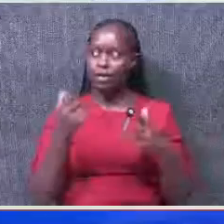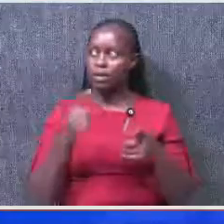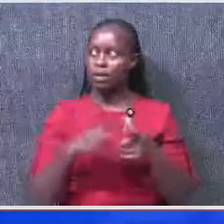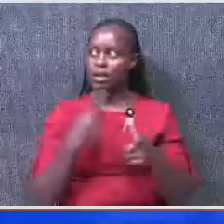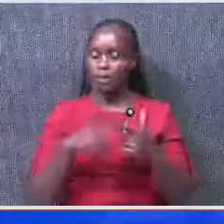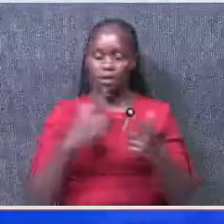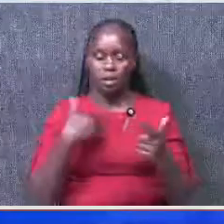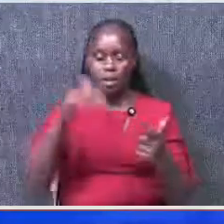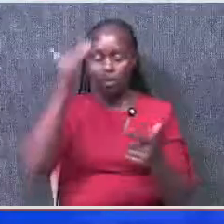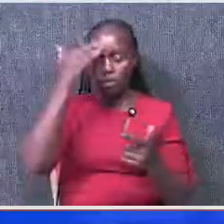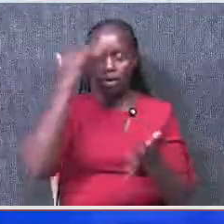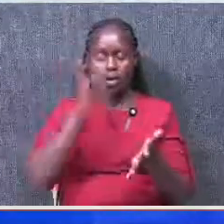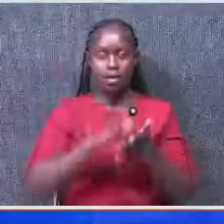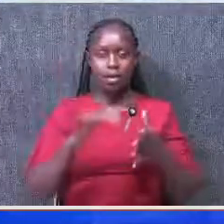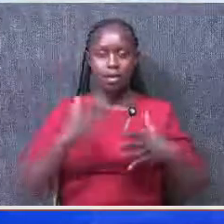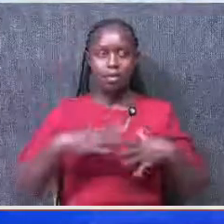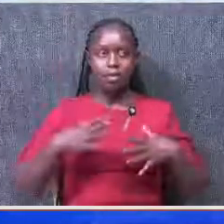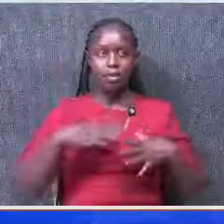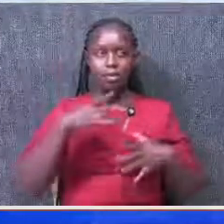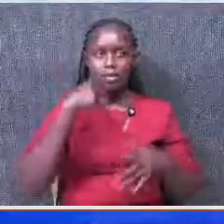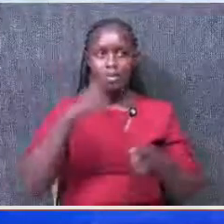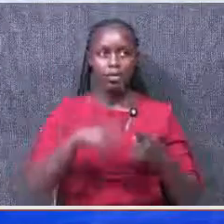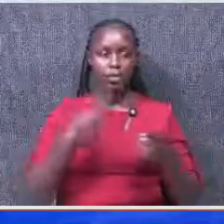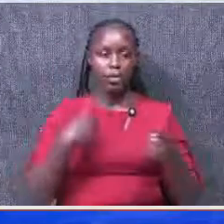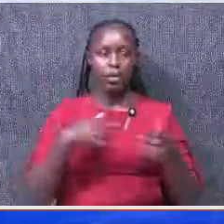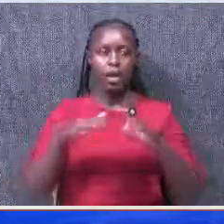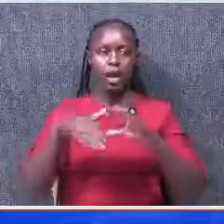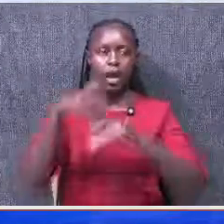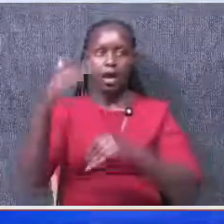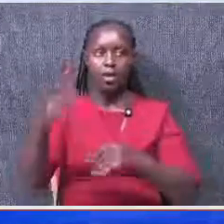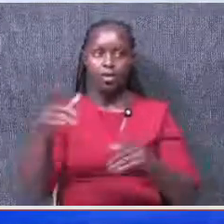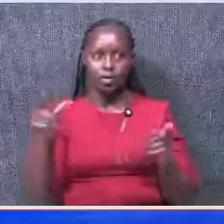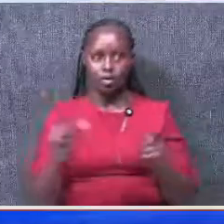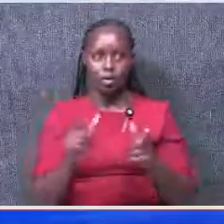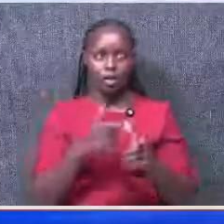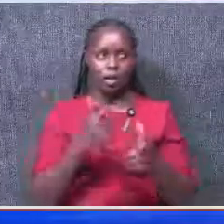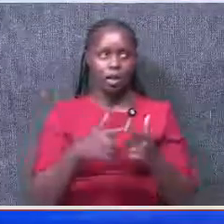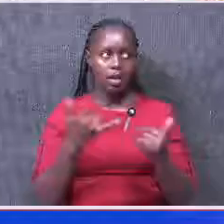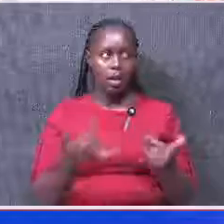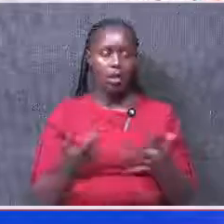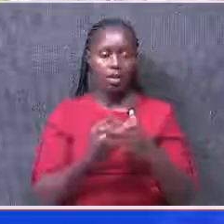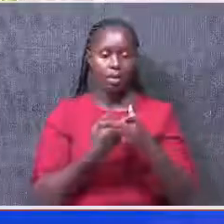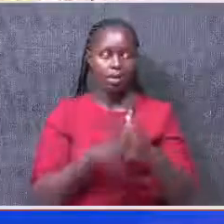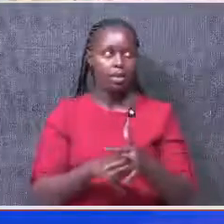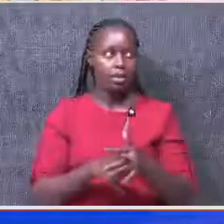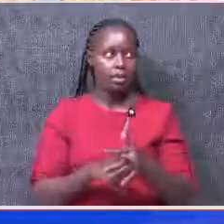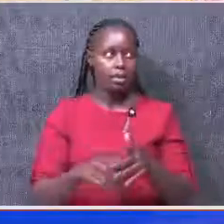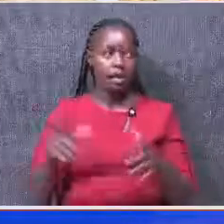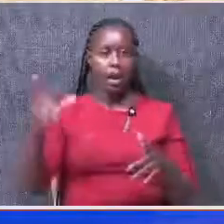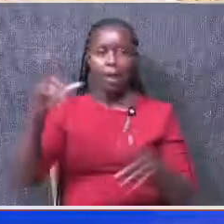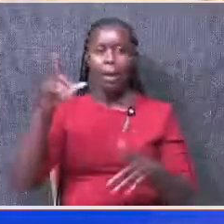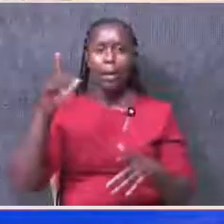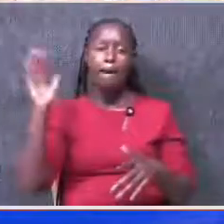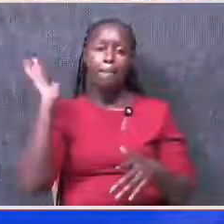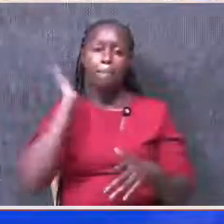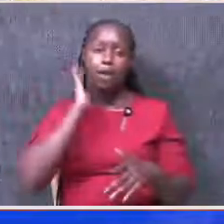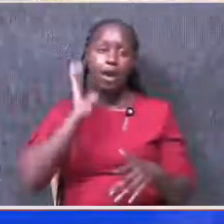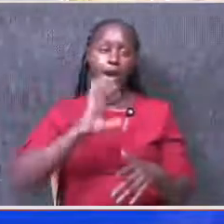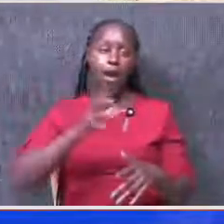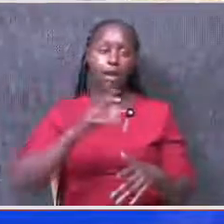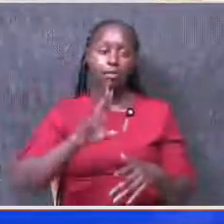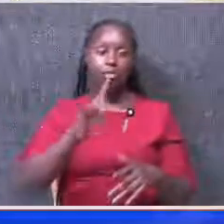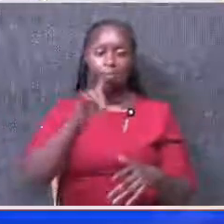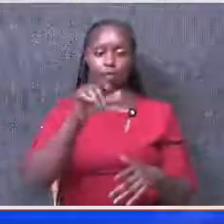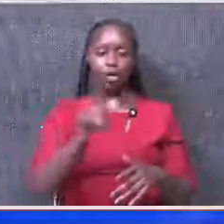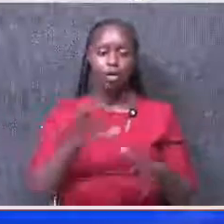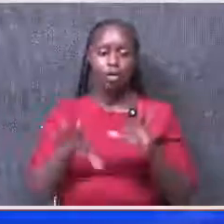ikajulikana, watu wakaambiwa wadoke kidogo, flugu ikaanza kidogo hivi. In Murang'a County, UDA